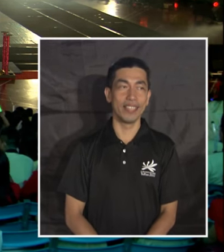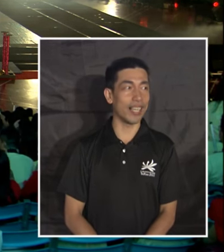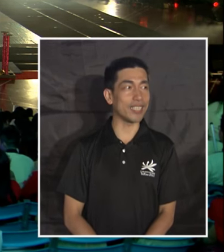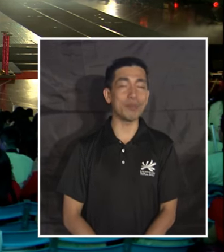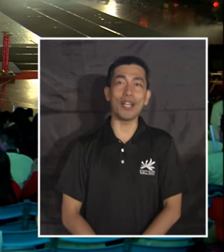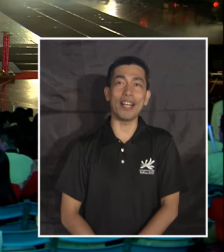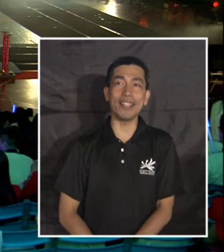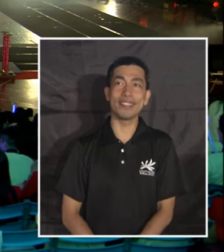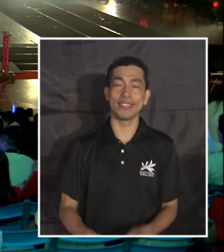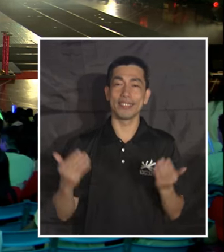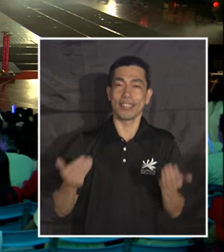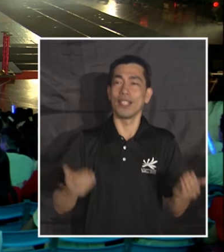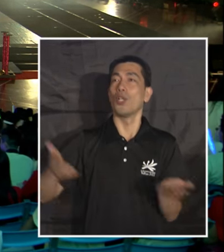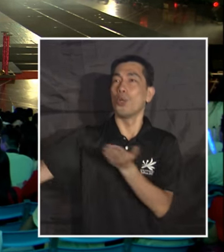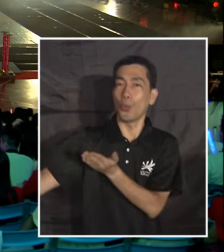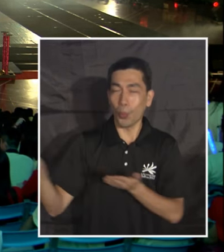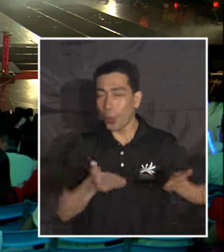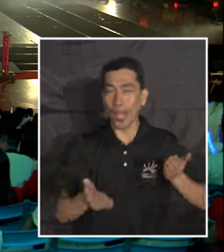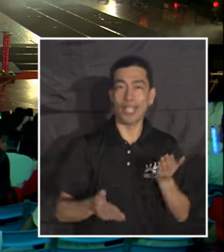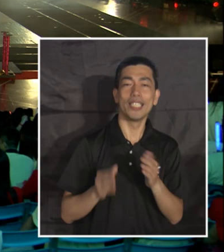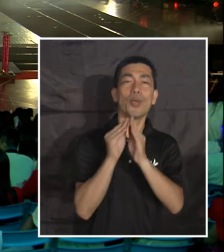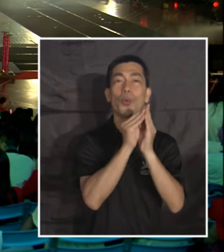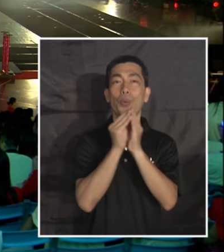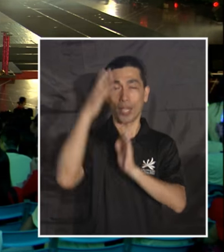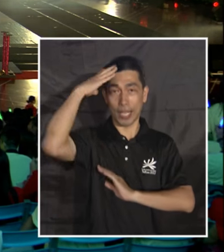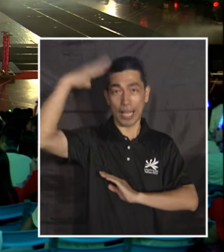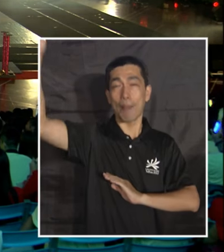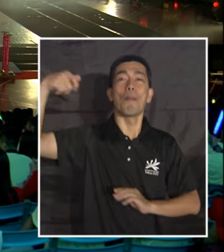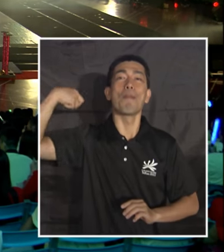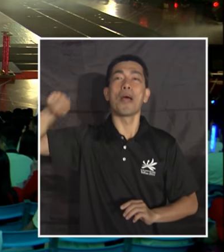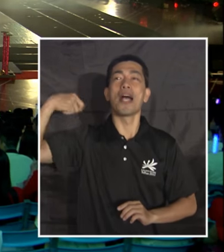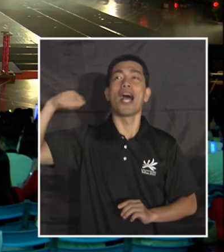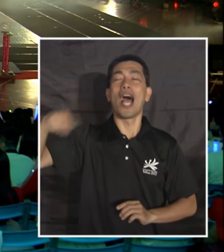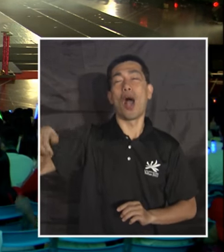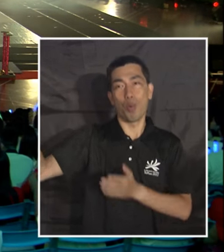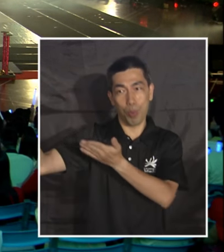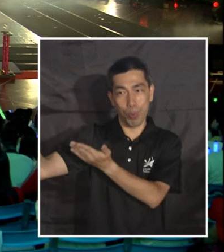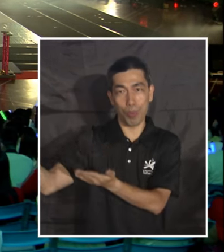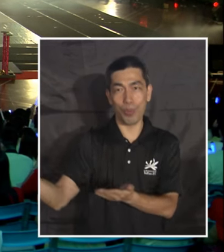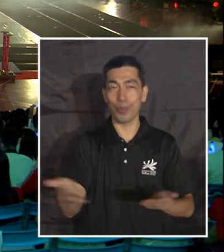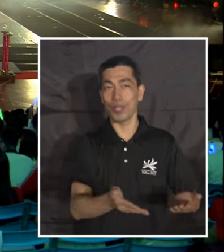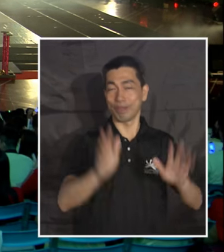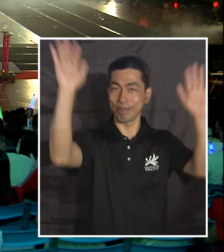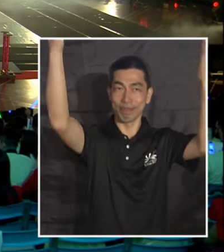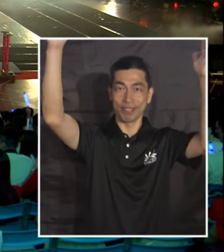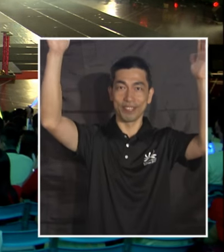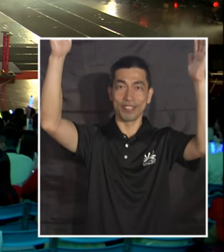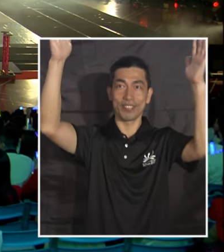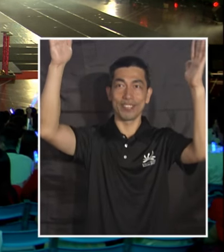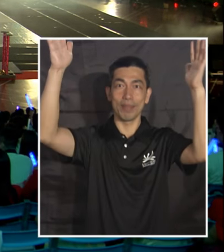现在欢迎我们的市长莅临现场， 掌声欢迎市长。